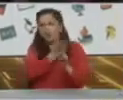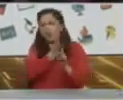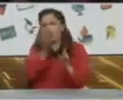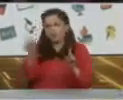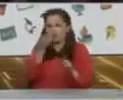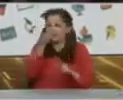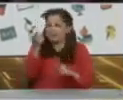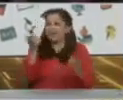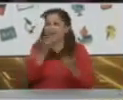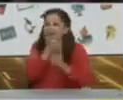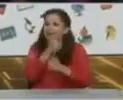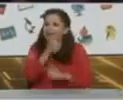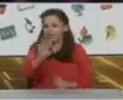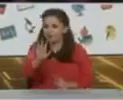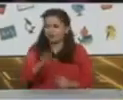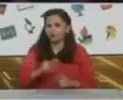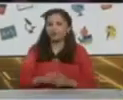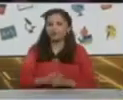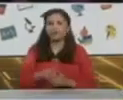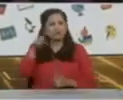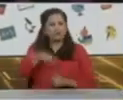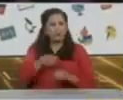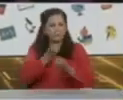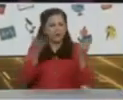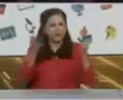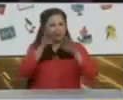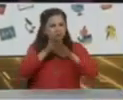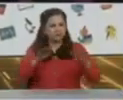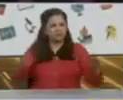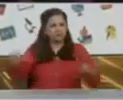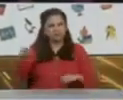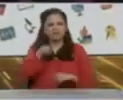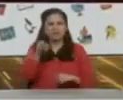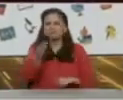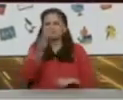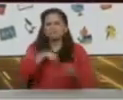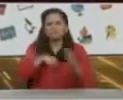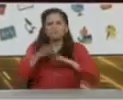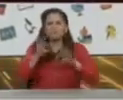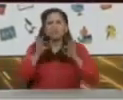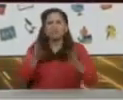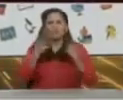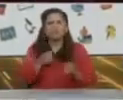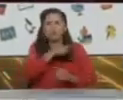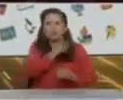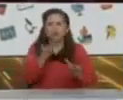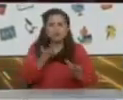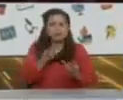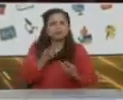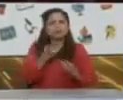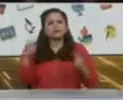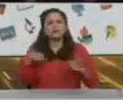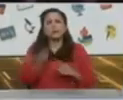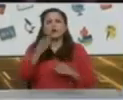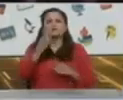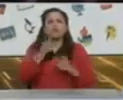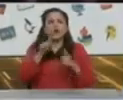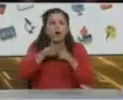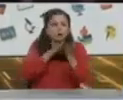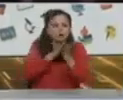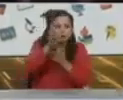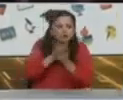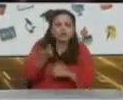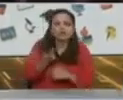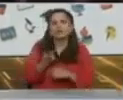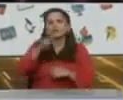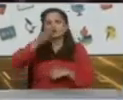पे हंसिएगा नहीं। आजकल के बच्चे प्रॉपर खाना नहीं खाना चाहते, सारा टाइम चिप्स, चॉकलेट